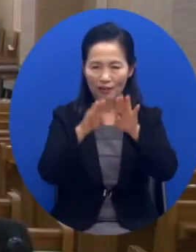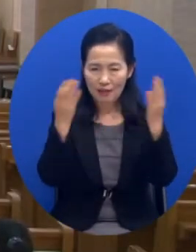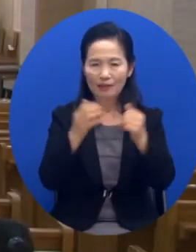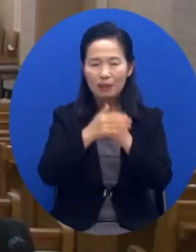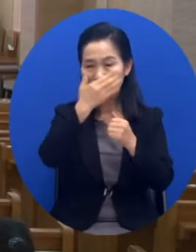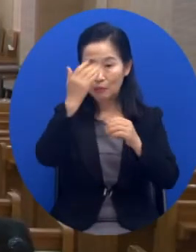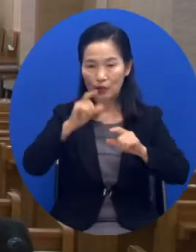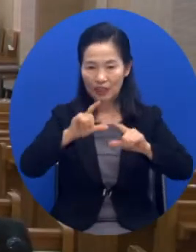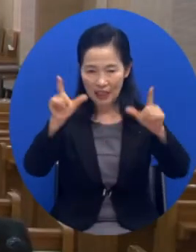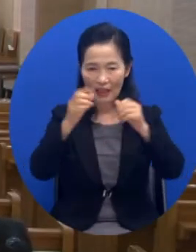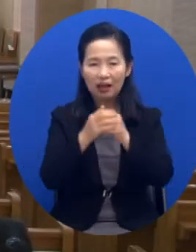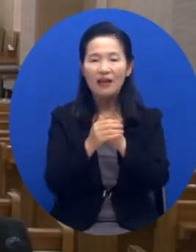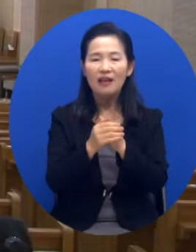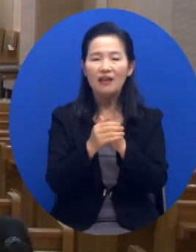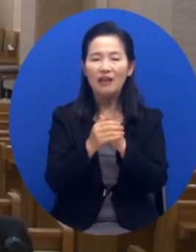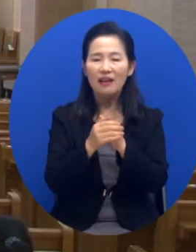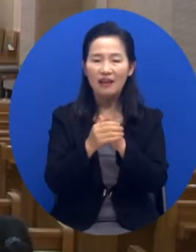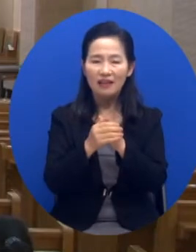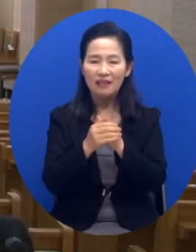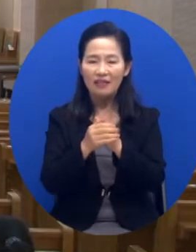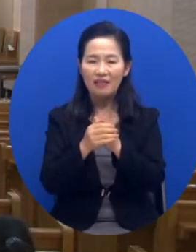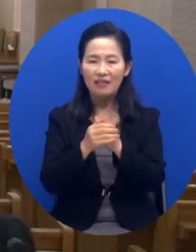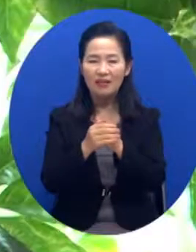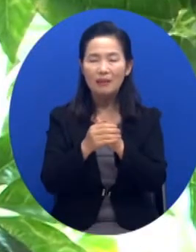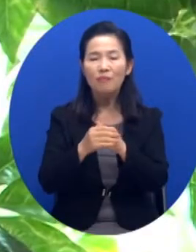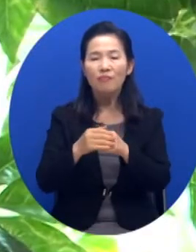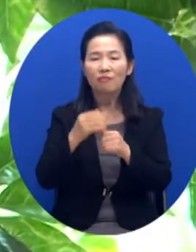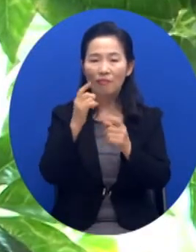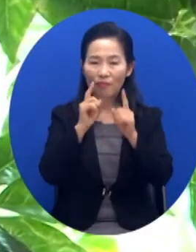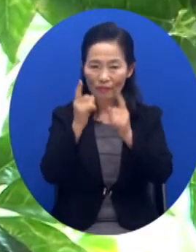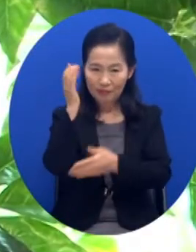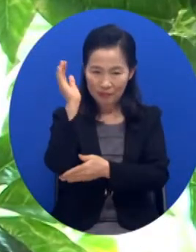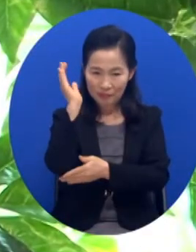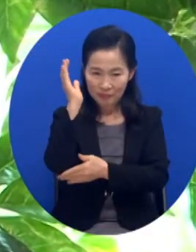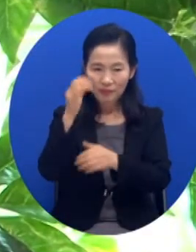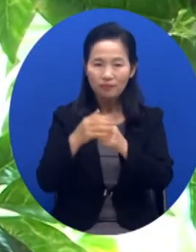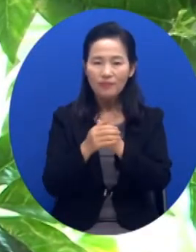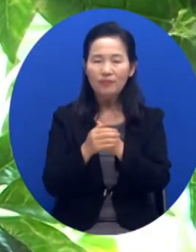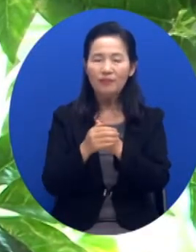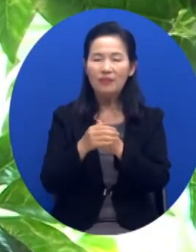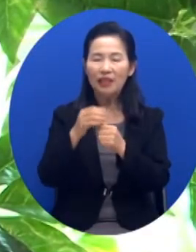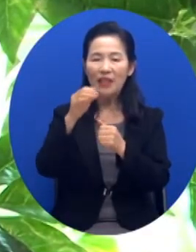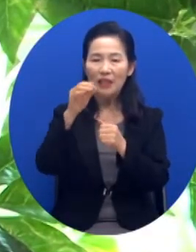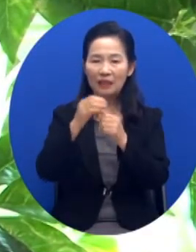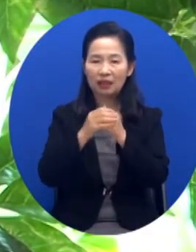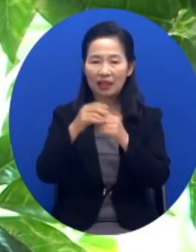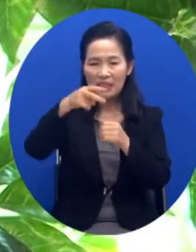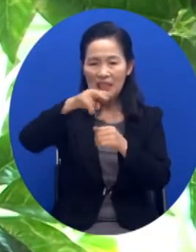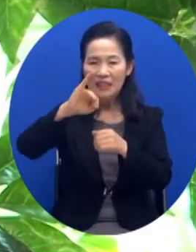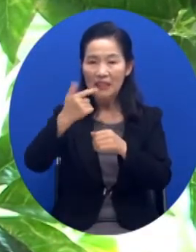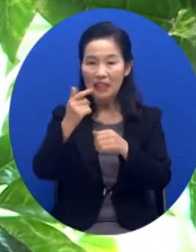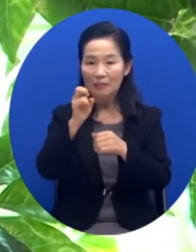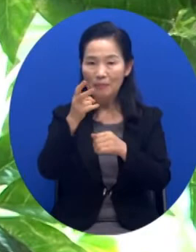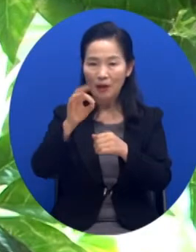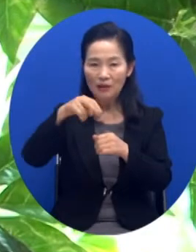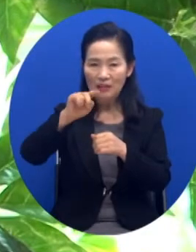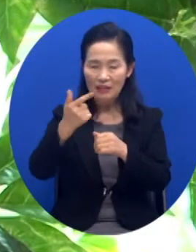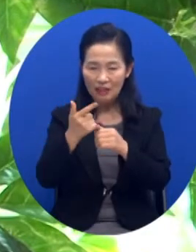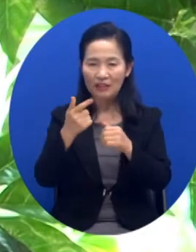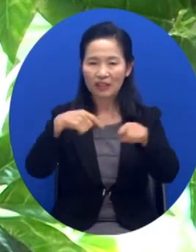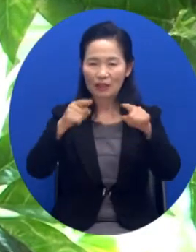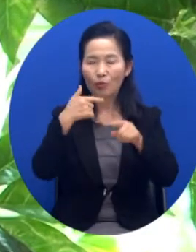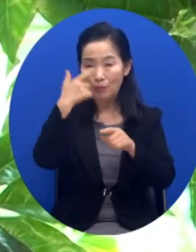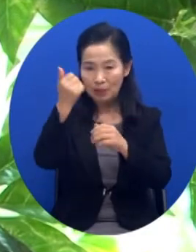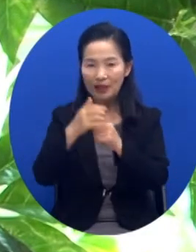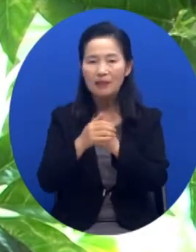젊은 날의 온에어를 주제로 열린 수련회에서 말씀을 전한 제주 SCE 신명선 지도 목사는 우리 일생에서